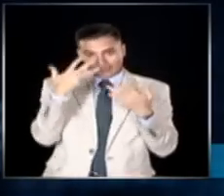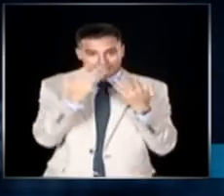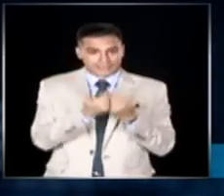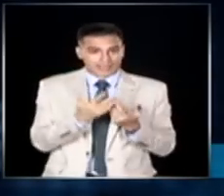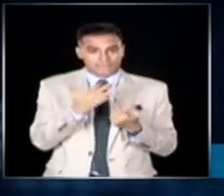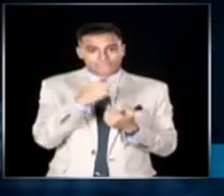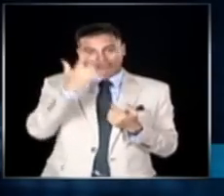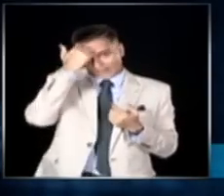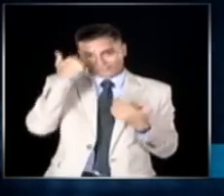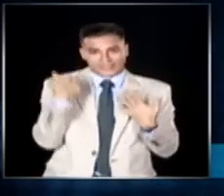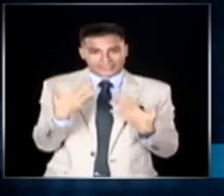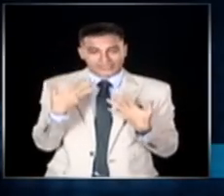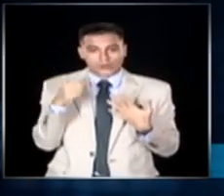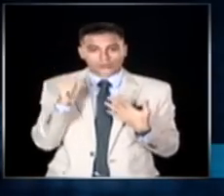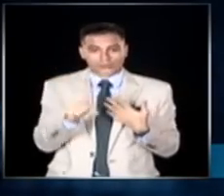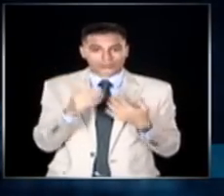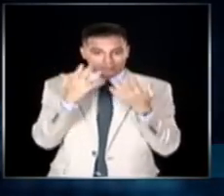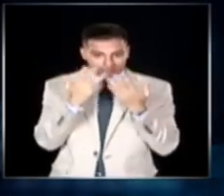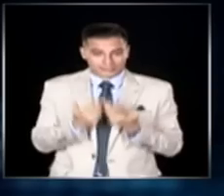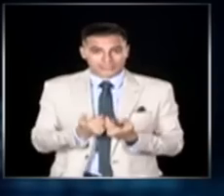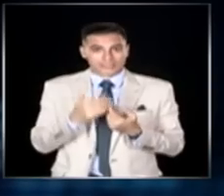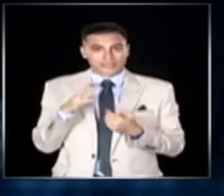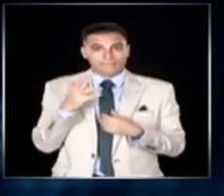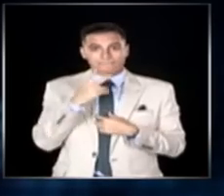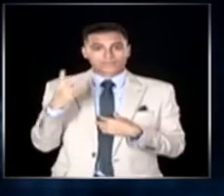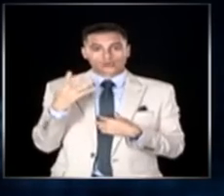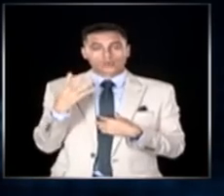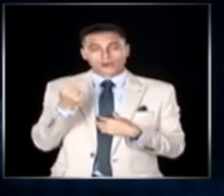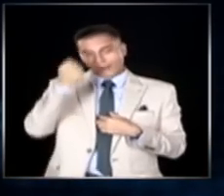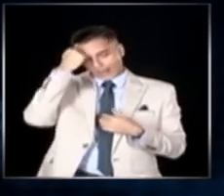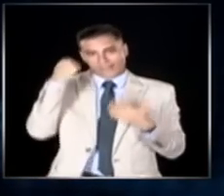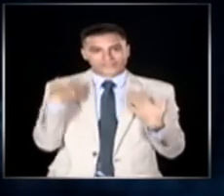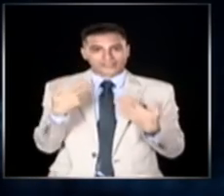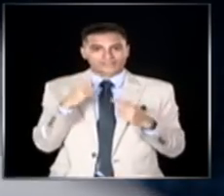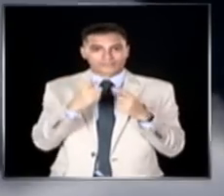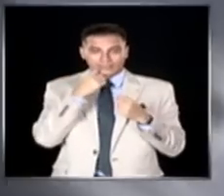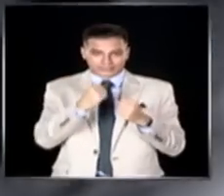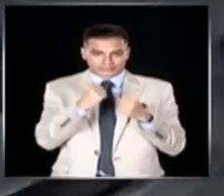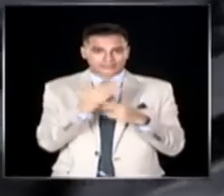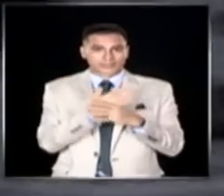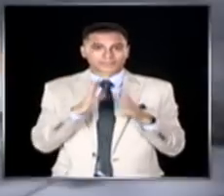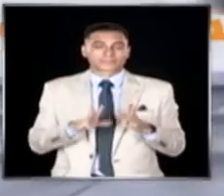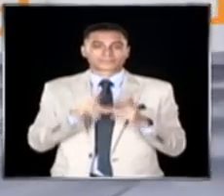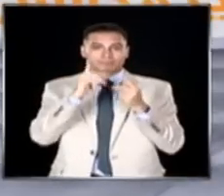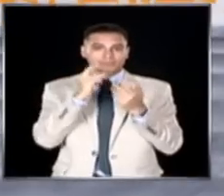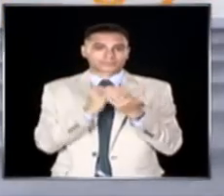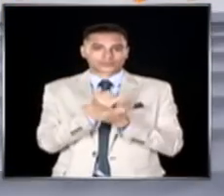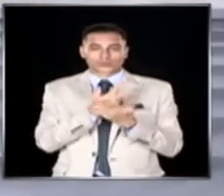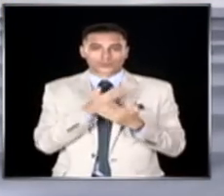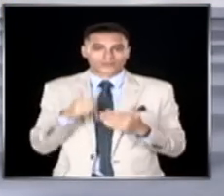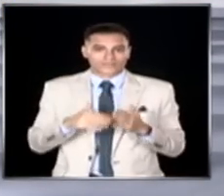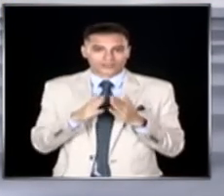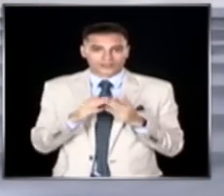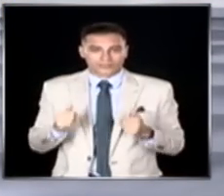يساوي 100,000 جنيه، ويبقى الرصيد لحد دلوقتي 240,000 جنيه في خزنة البنك الأهلي لتطوير